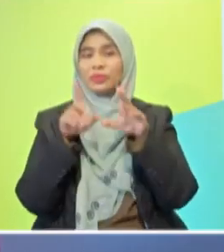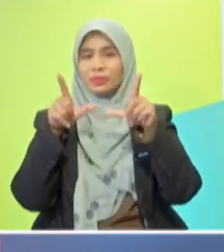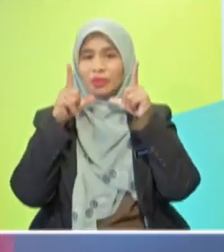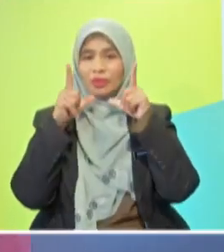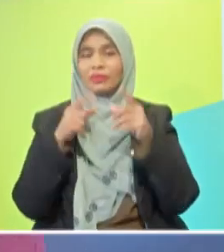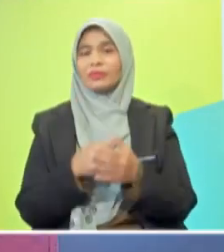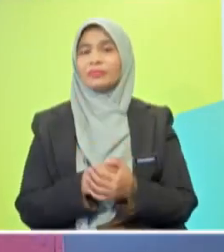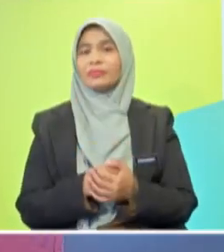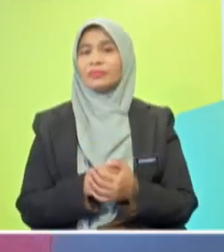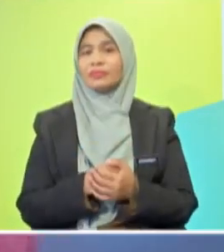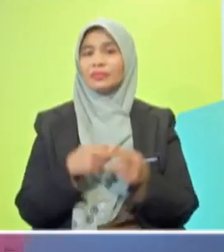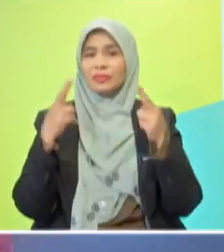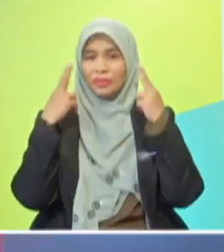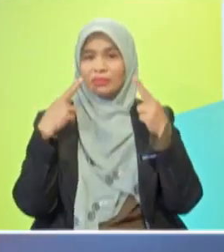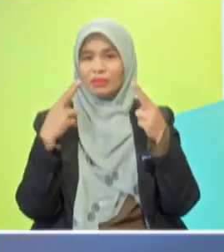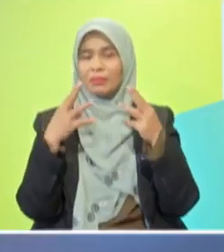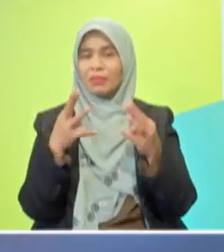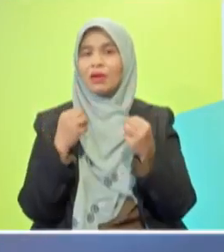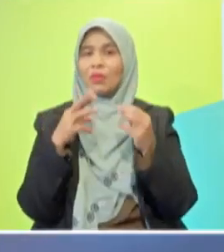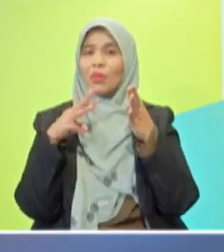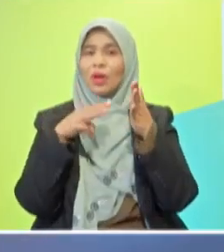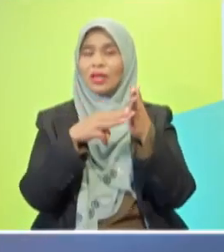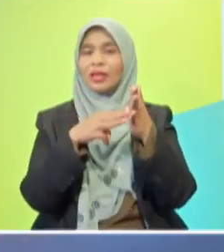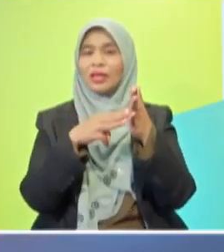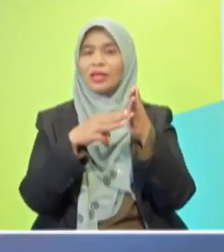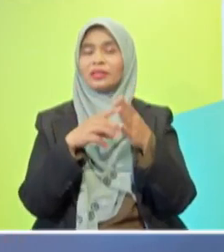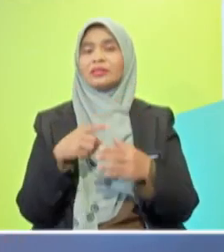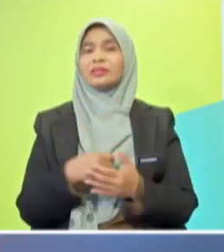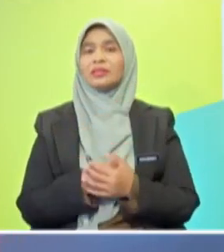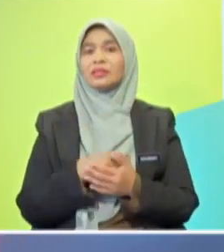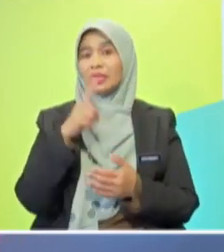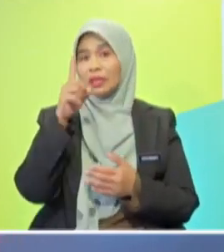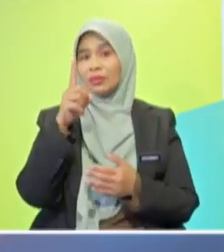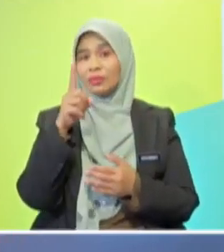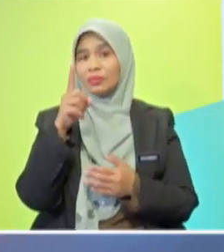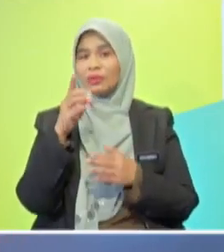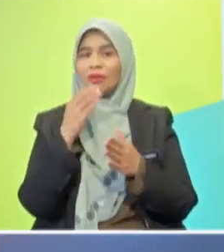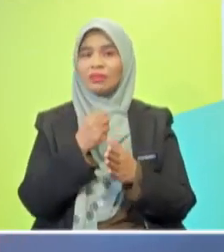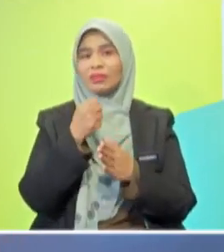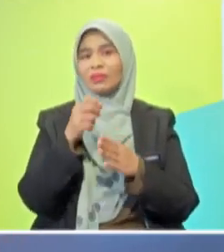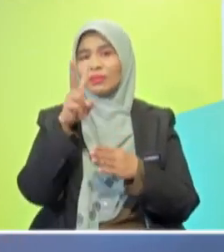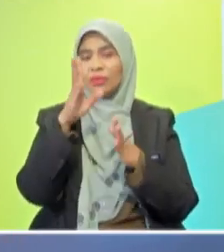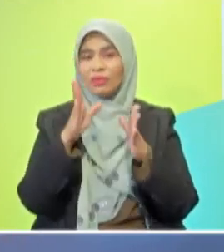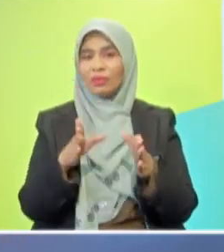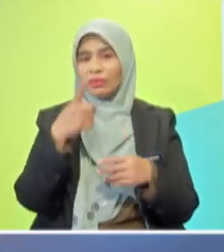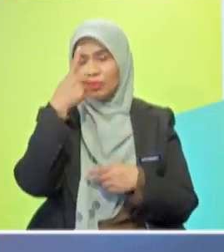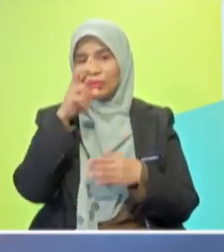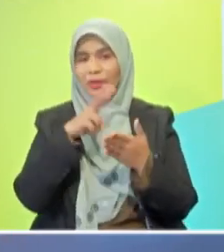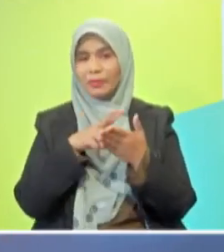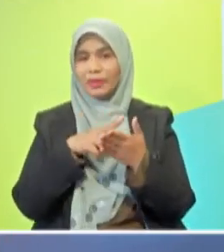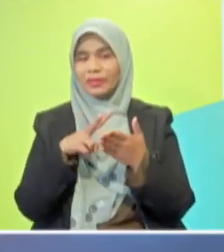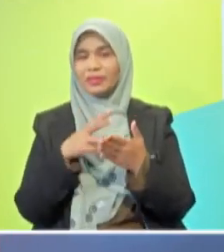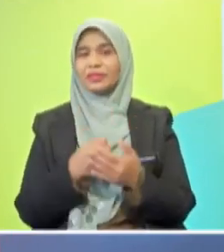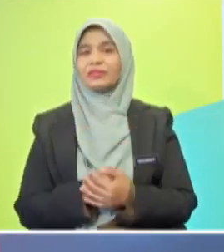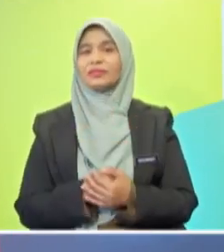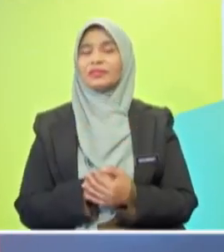Okey. Ustazah nak minta lah wakil, kalau tak cukup masa kita minta dalam seorang ataupun dua orang untuk membaca dan menerangkan kepada